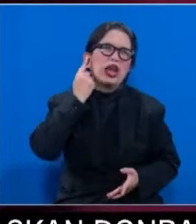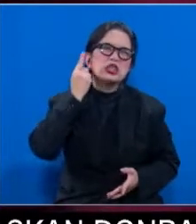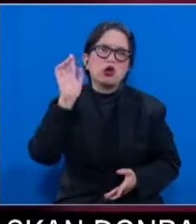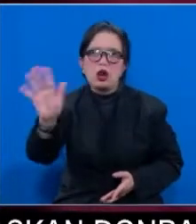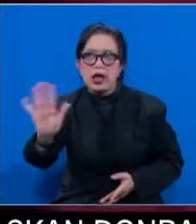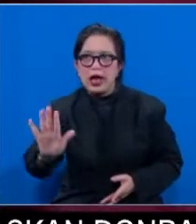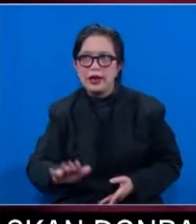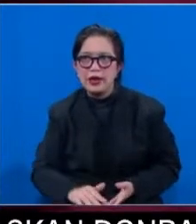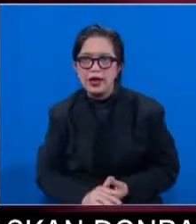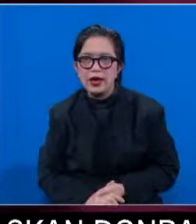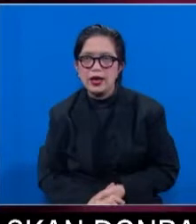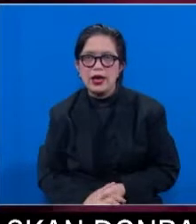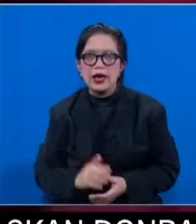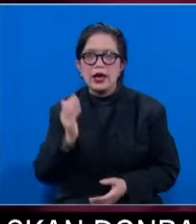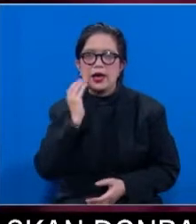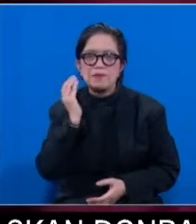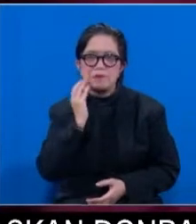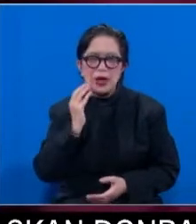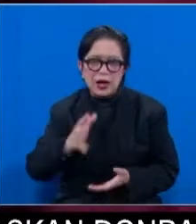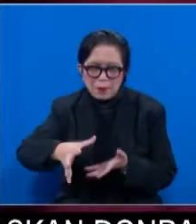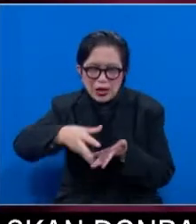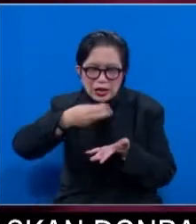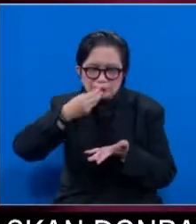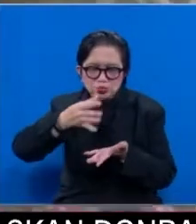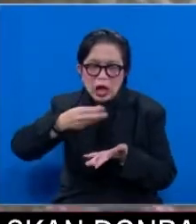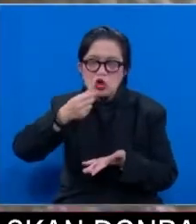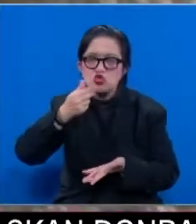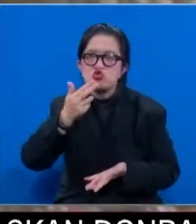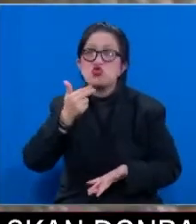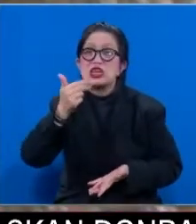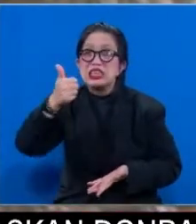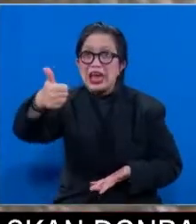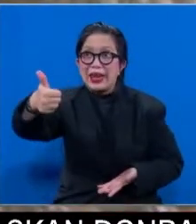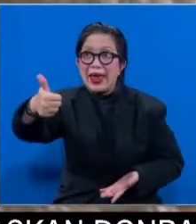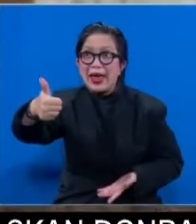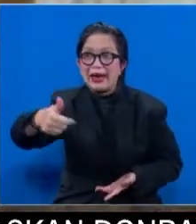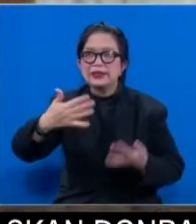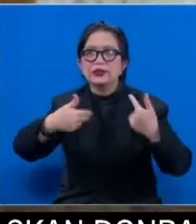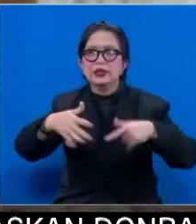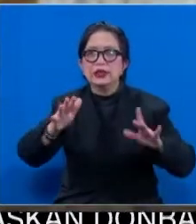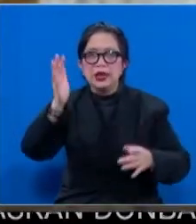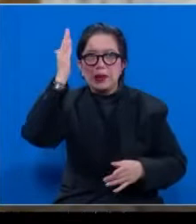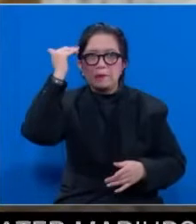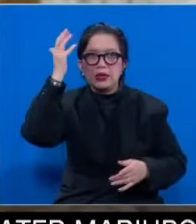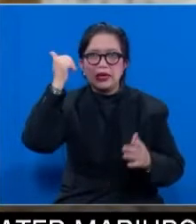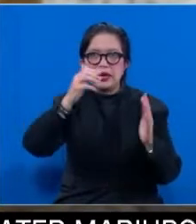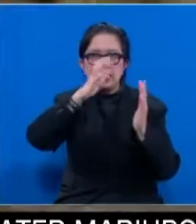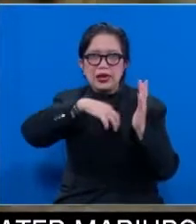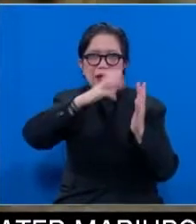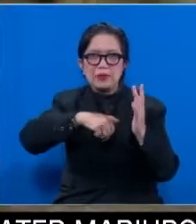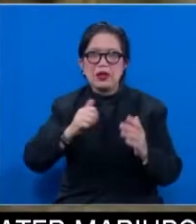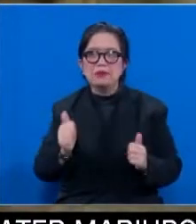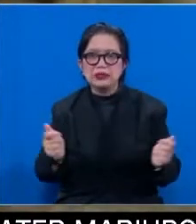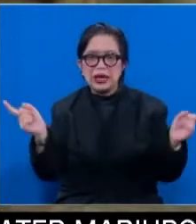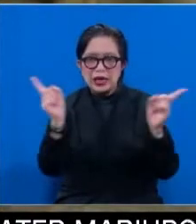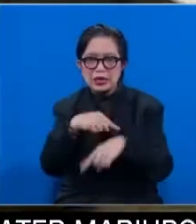pun mudah dikonsumsi, dimakan, kan enak juga rasanya. Minyak kelapa bisa menjadi alternatif untuk menggoreng